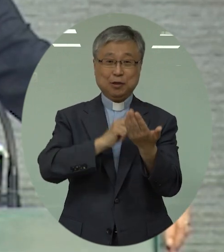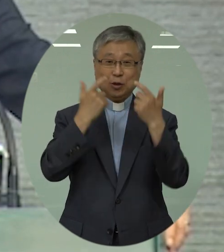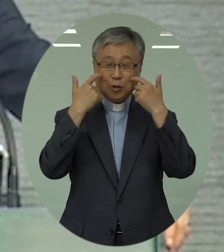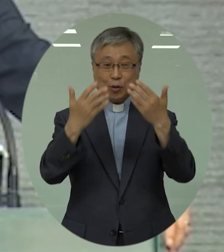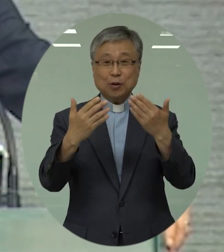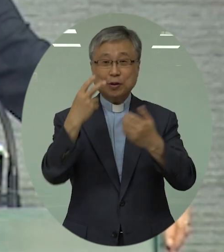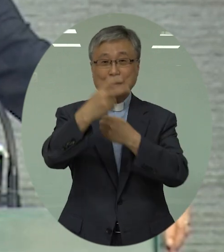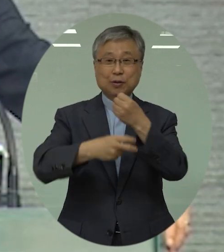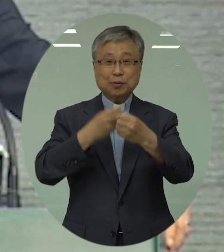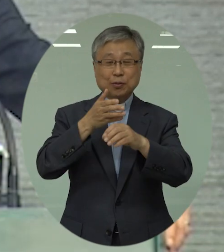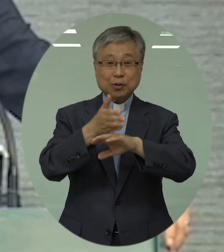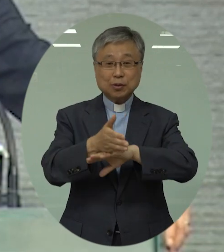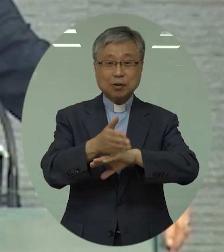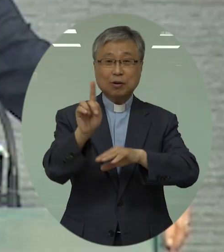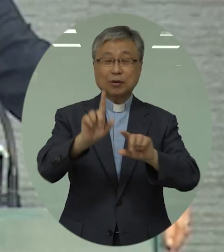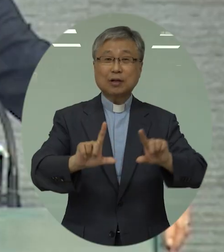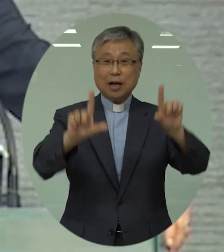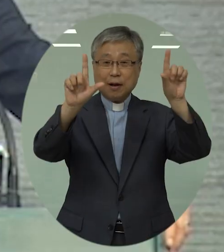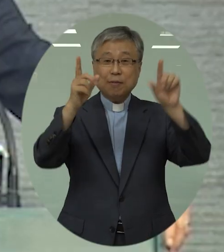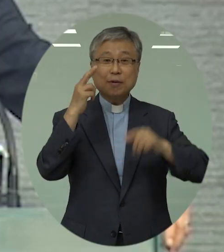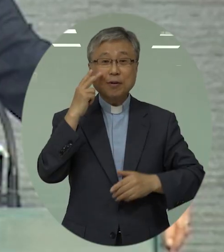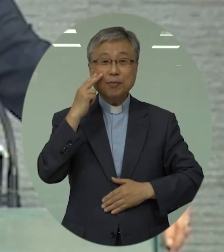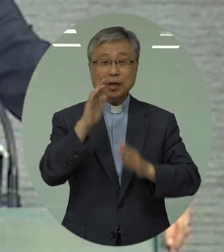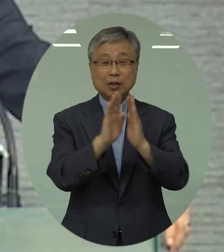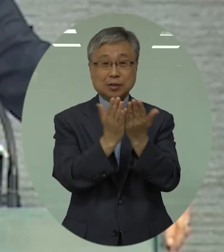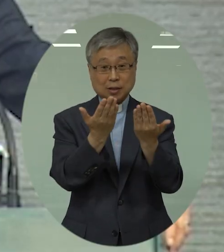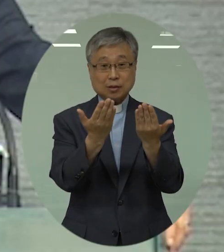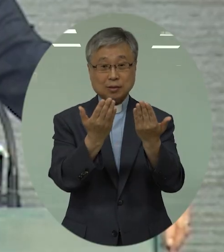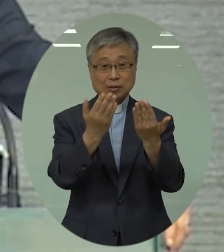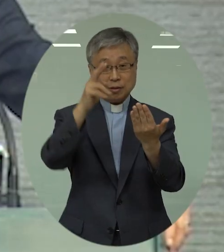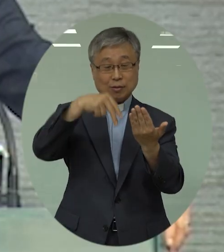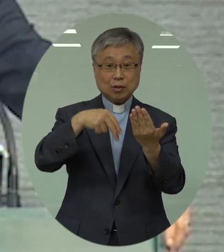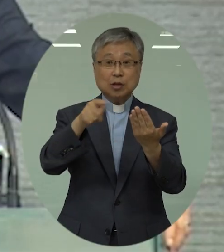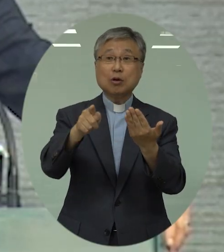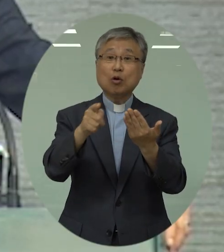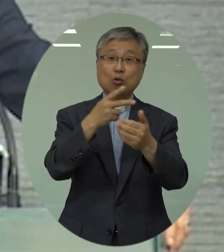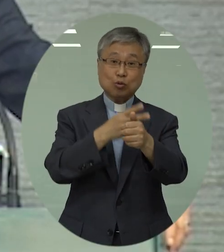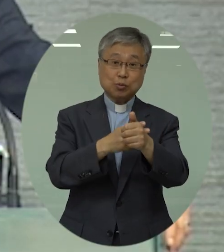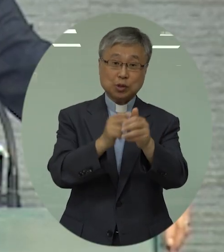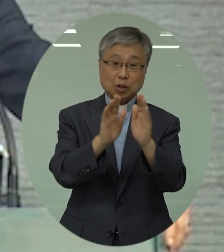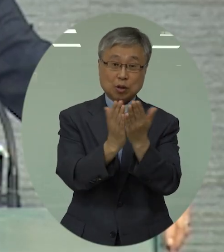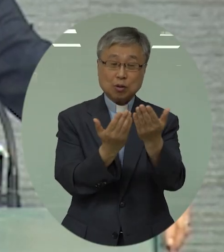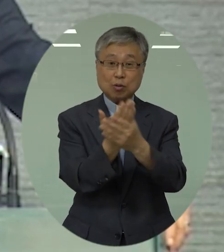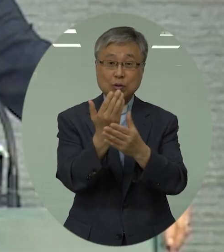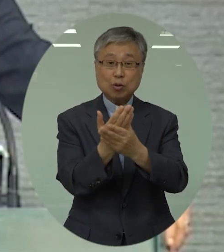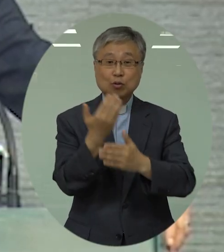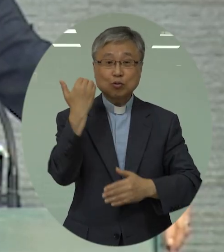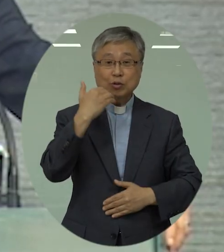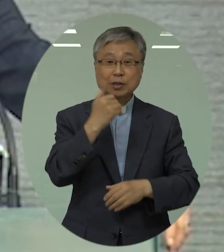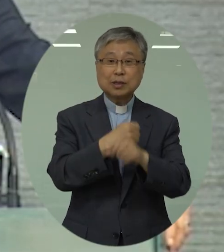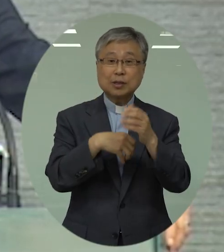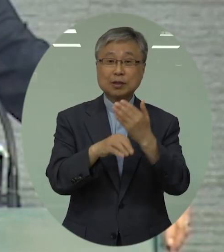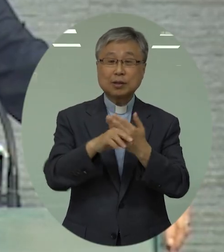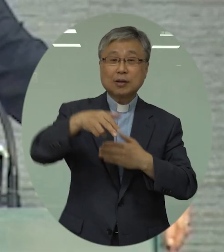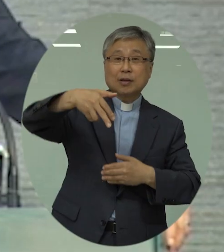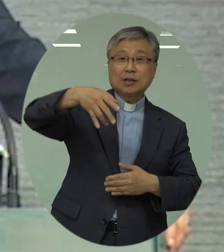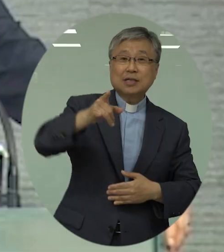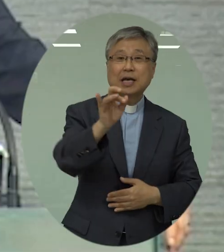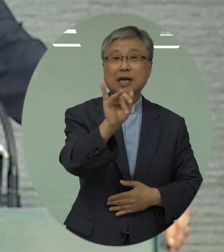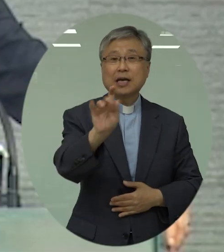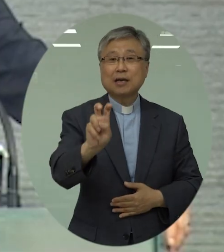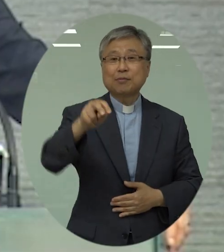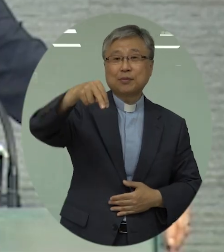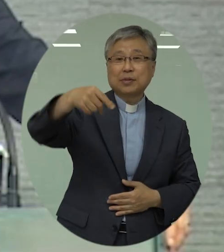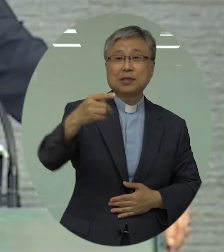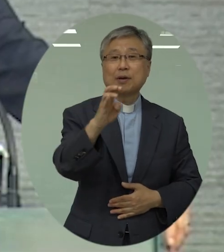정확하게 20년 지나서 어느 날 제가 미국 책방에 들어가 보니까 이분 책이 나왔어요. 그분이 누구냐면 제임스 패커라는